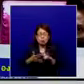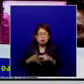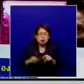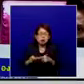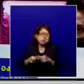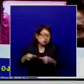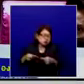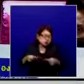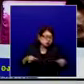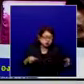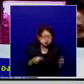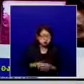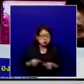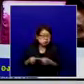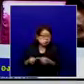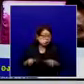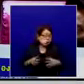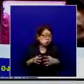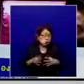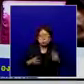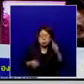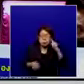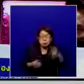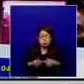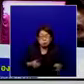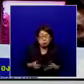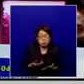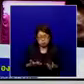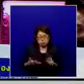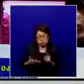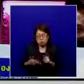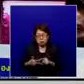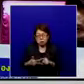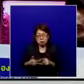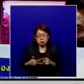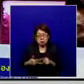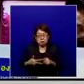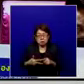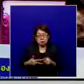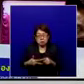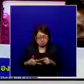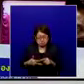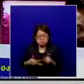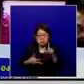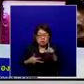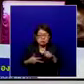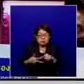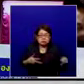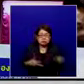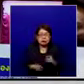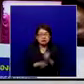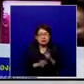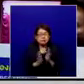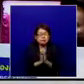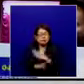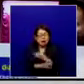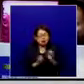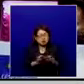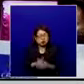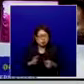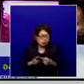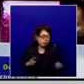วไปไม่กลับหลับไม่ตื่นหนีไม่พ้นฟื้นไม่มีหนีไม่พ้นนี่ไงคำพระเลย L shape ระวังนะครับประเ